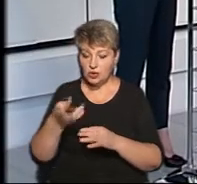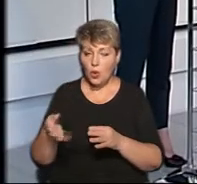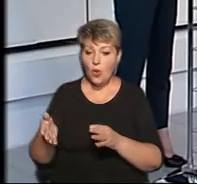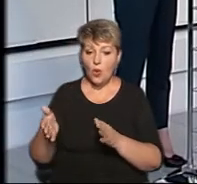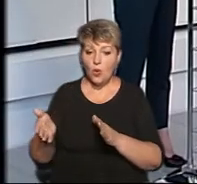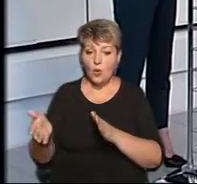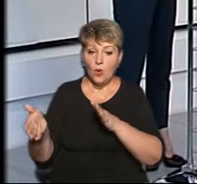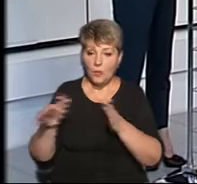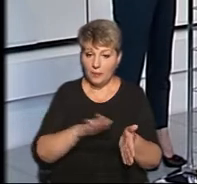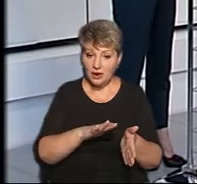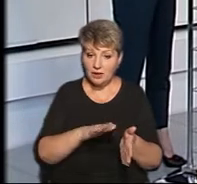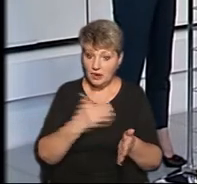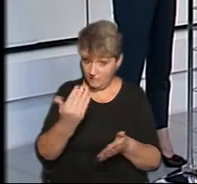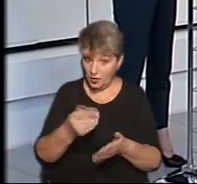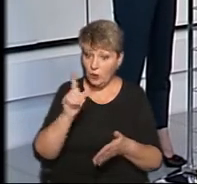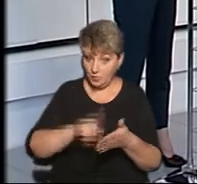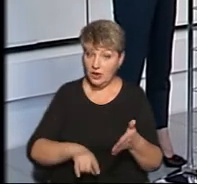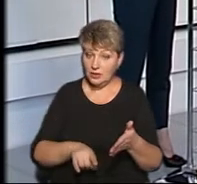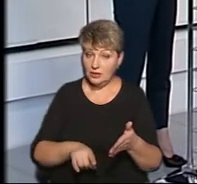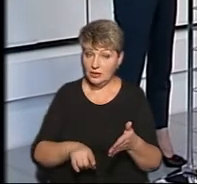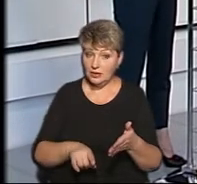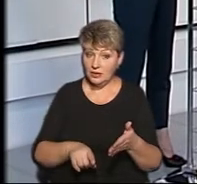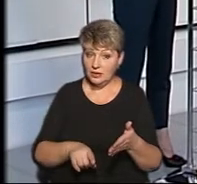умови експлуатації вашого боргу. Ви впевнені в цьому? Пане Іване,